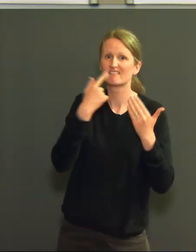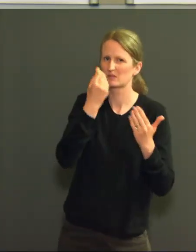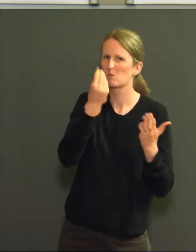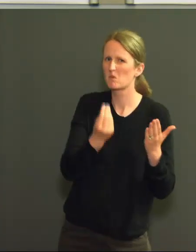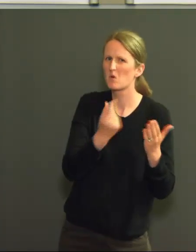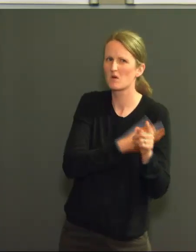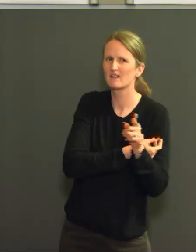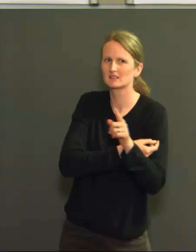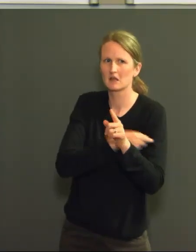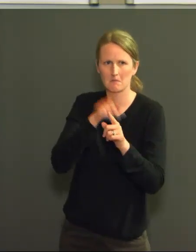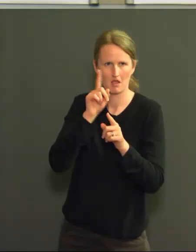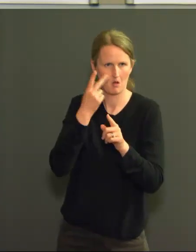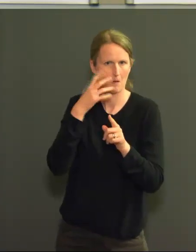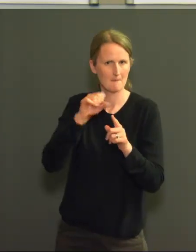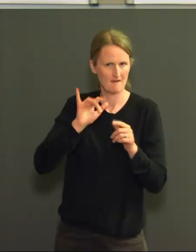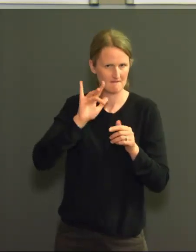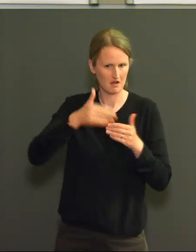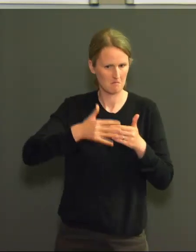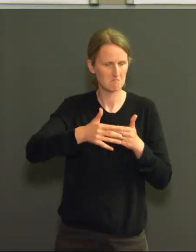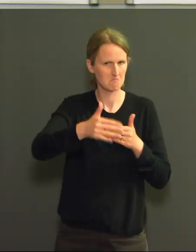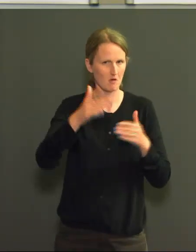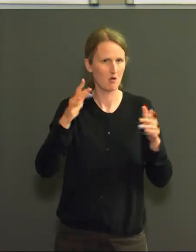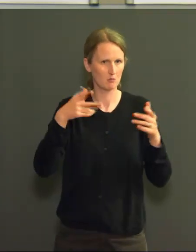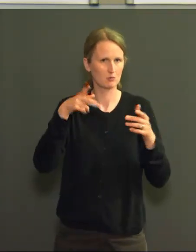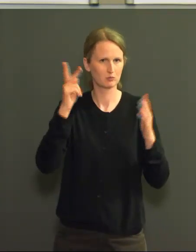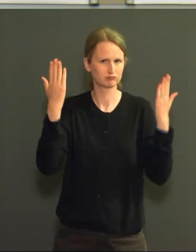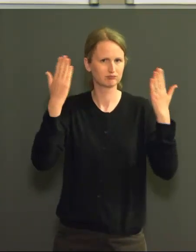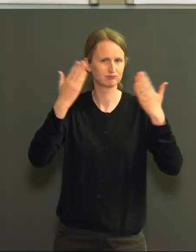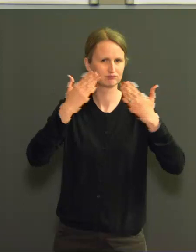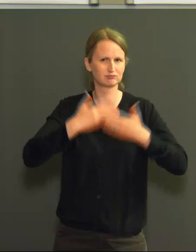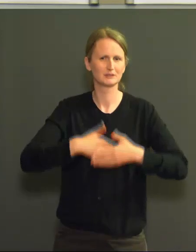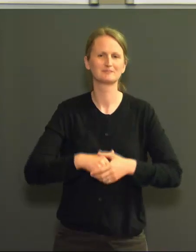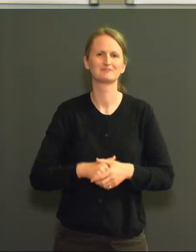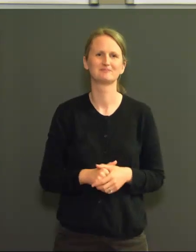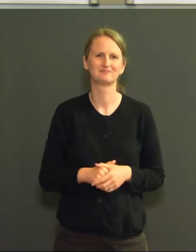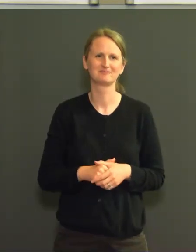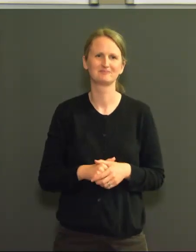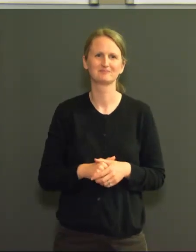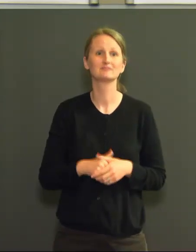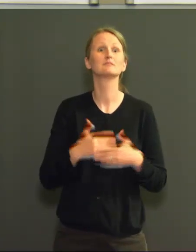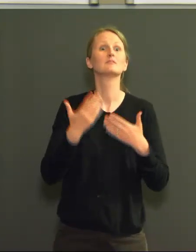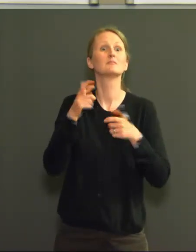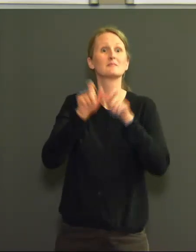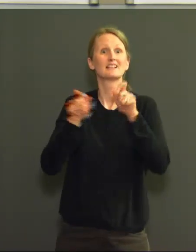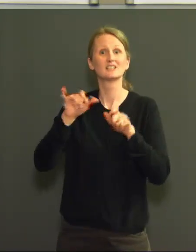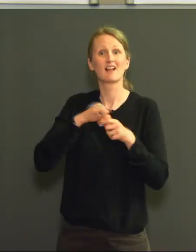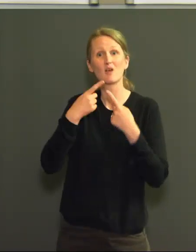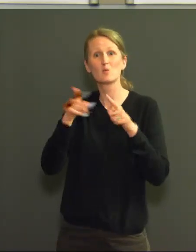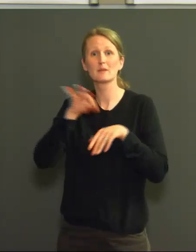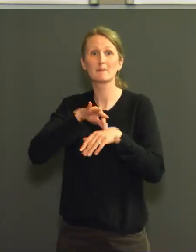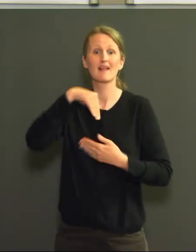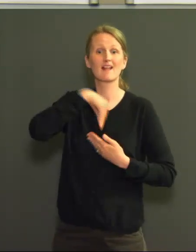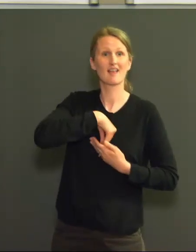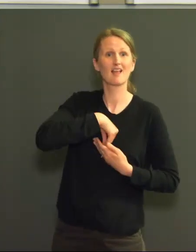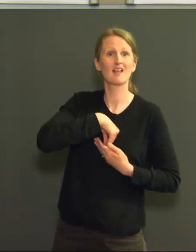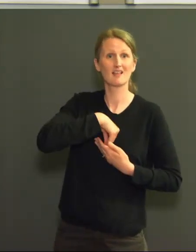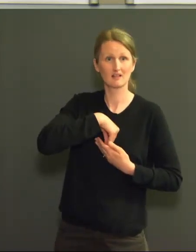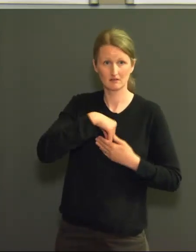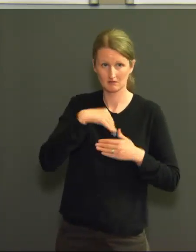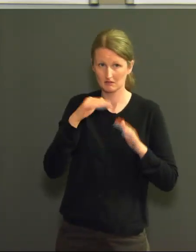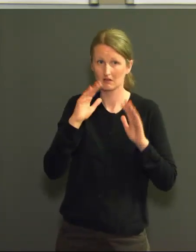Parallèlement, près de 80% des personnes souffrant de comorbidités ont déjà reçu leur